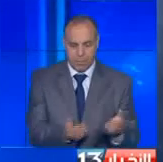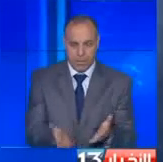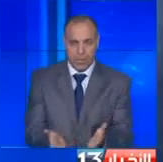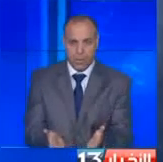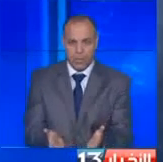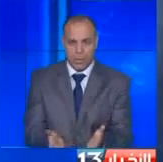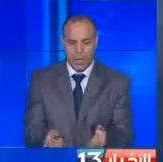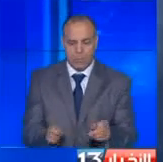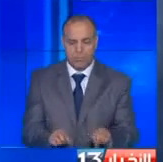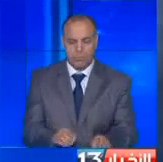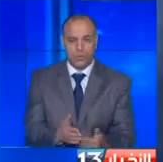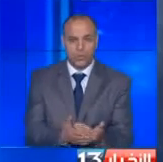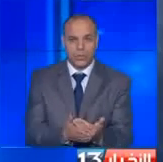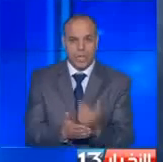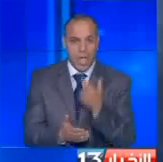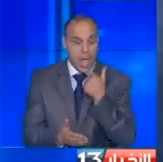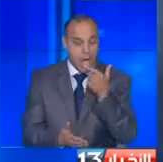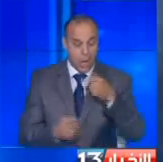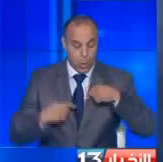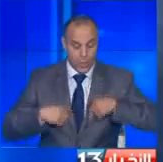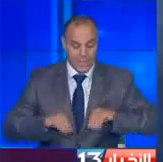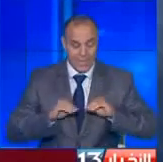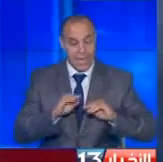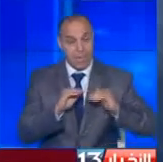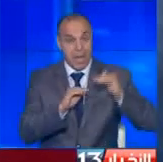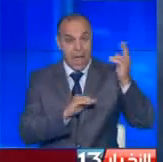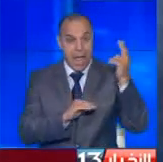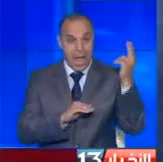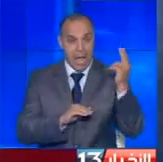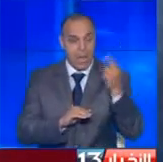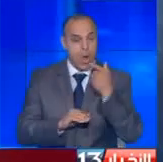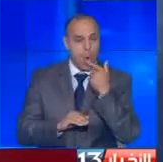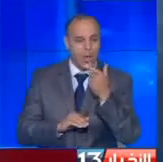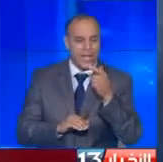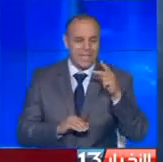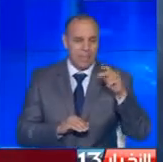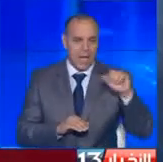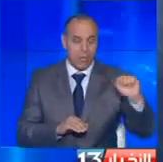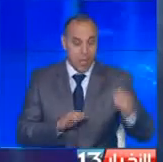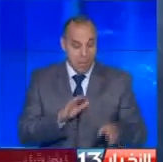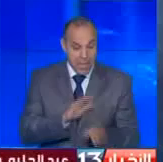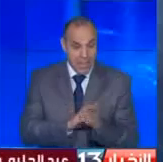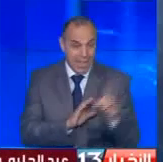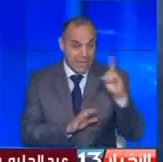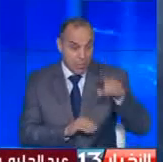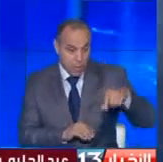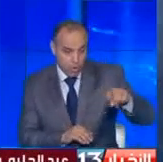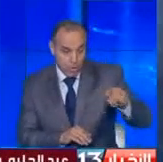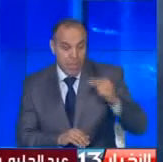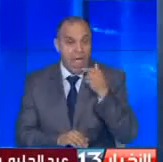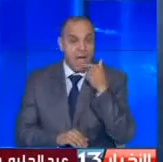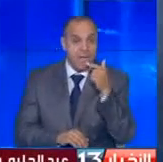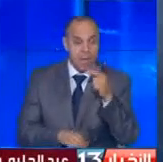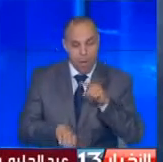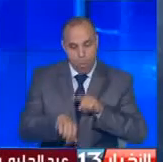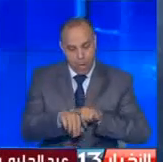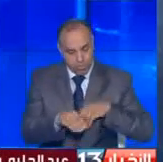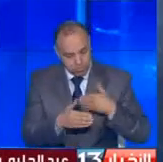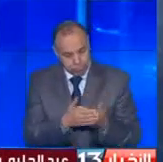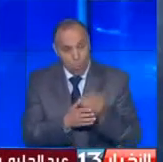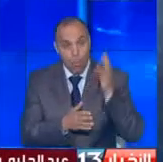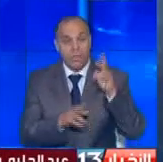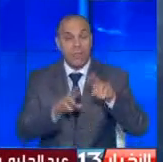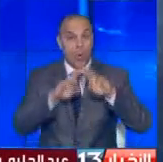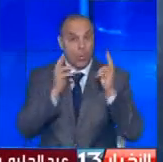أهلا بكم من جديد. أعلن وزير التعليم العالي والبحث العلمي سليم خلبوس أن بداية ديسمبر المقبل سيكون موعد المؤتمر